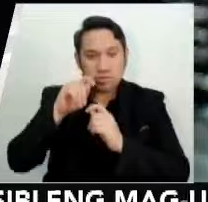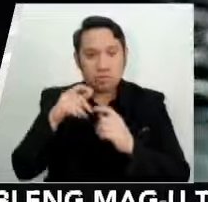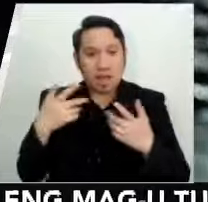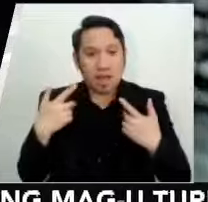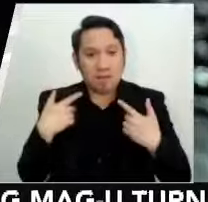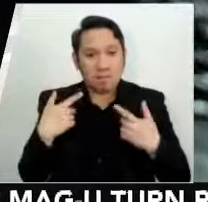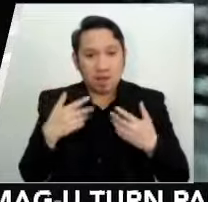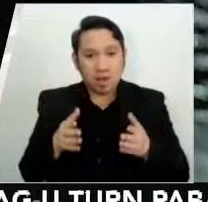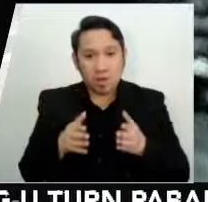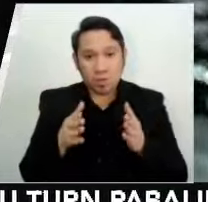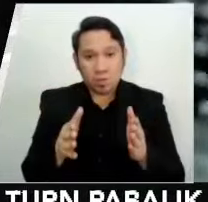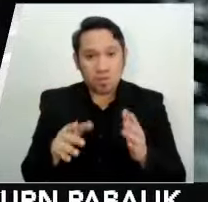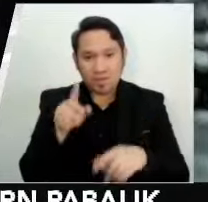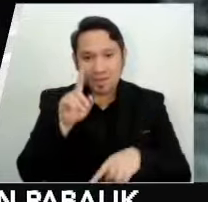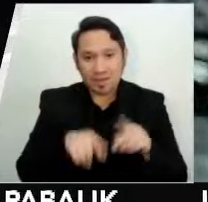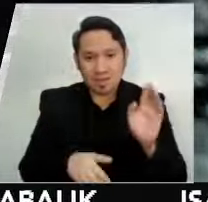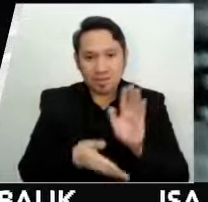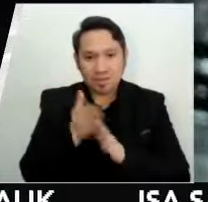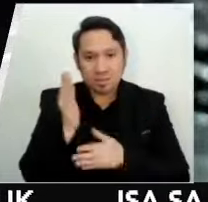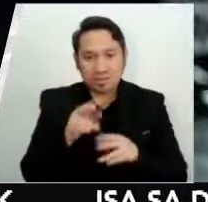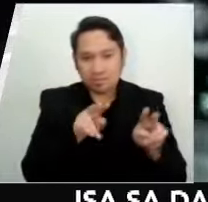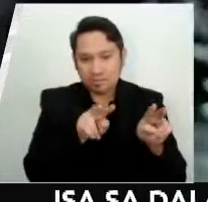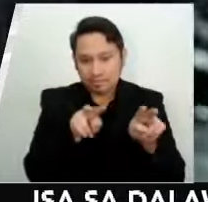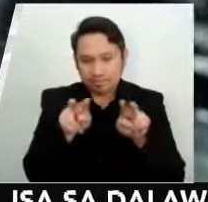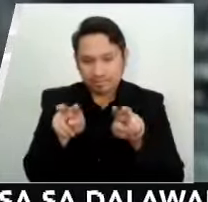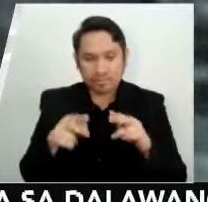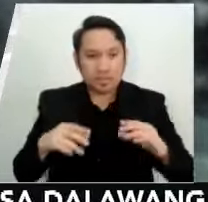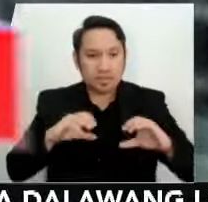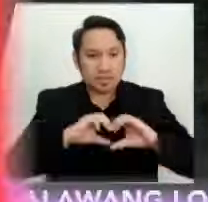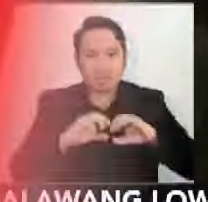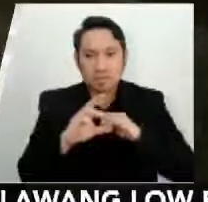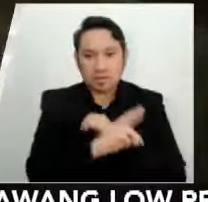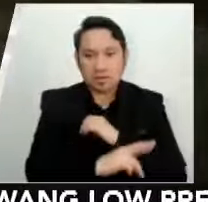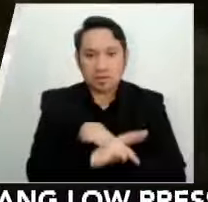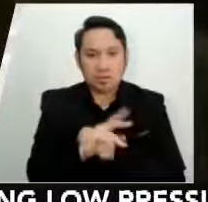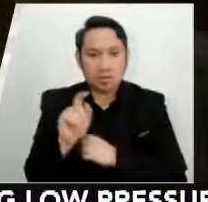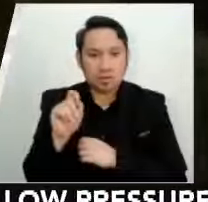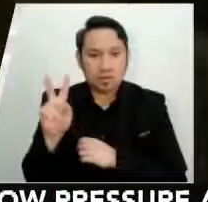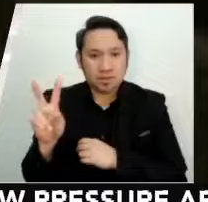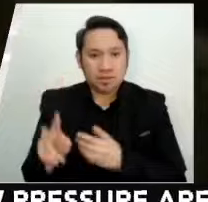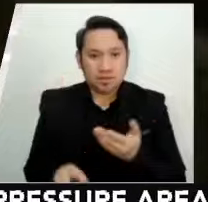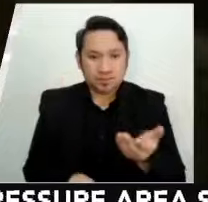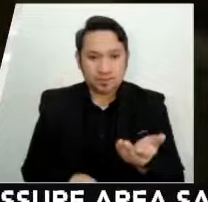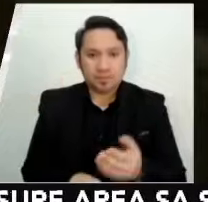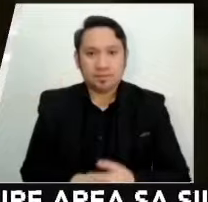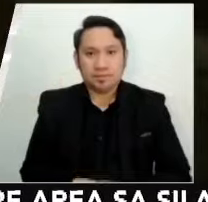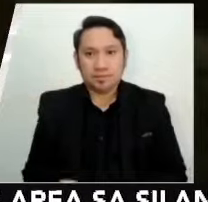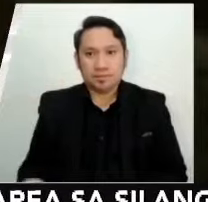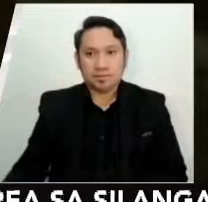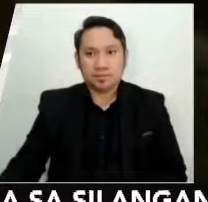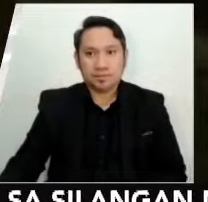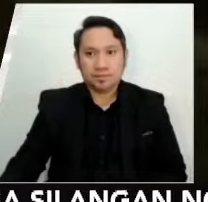si Jasmine Gabriel Galvan ng GMA Regional TV. Jasmine!